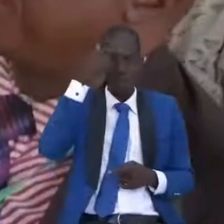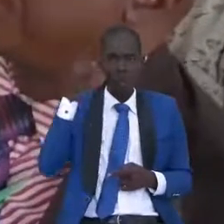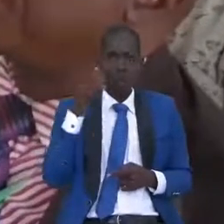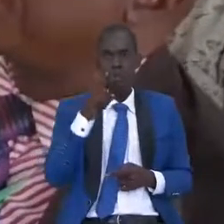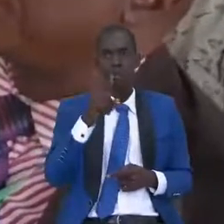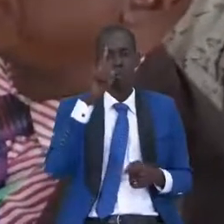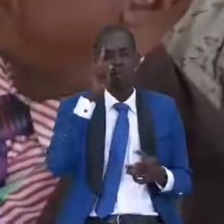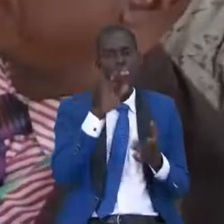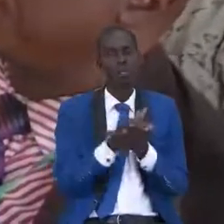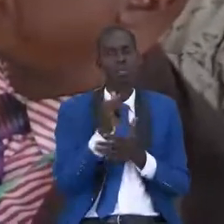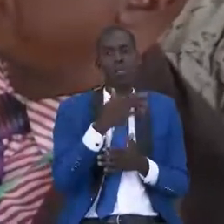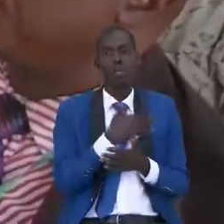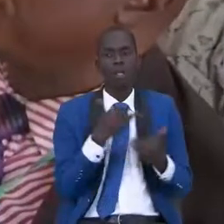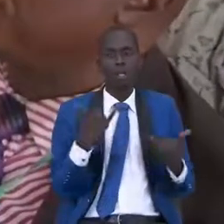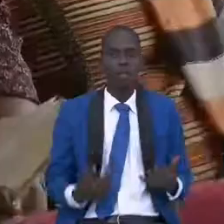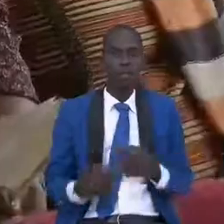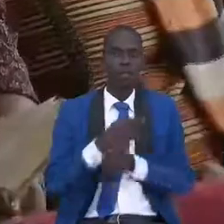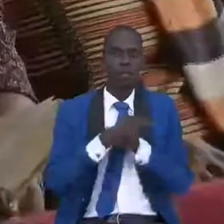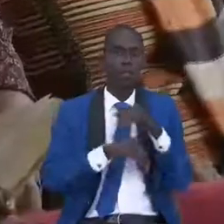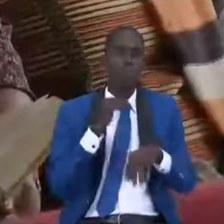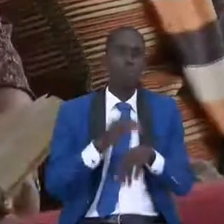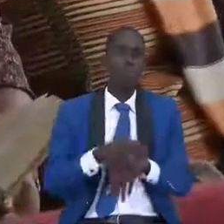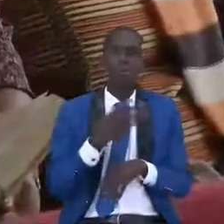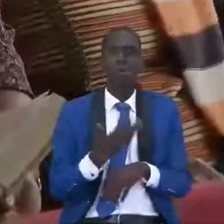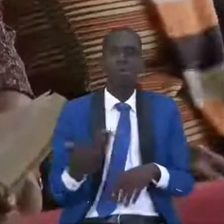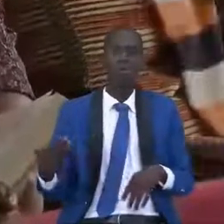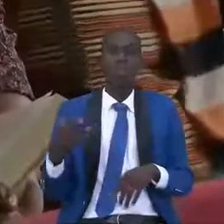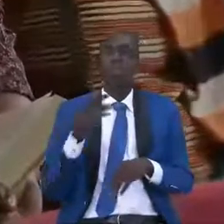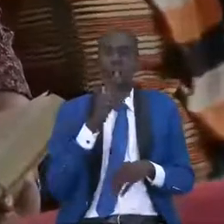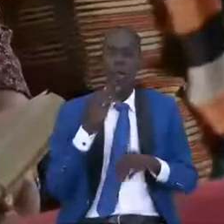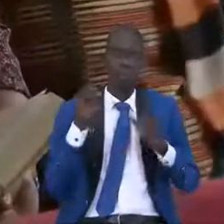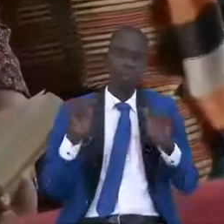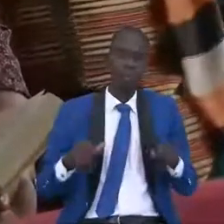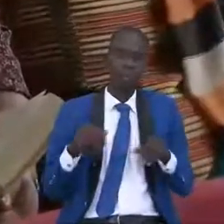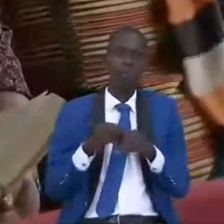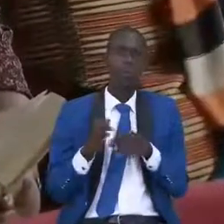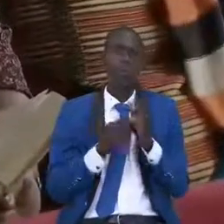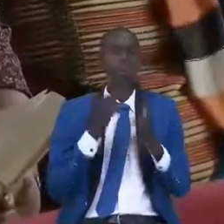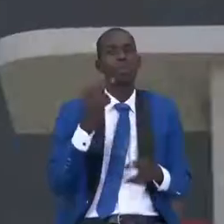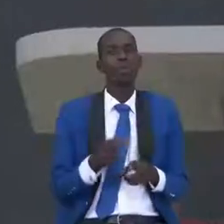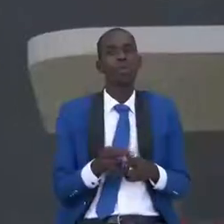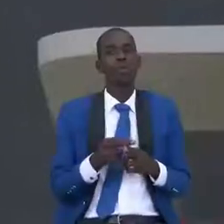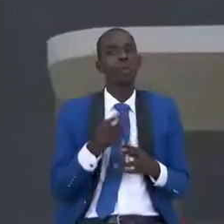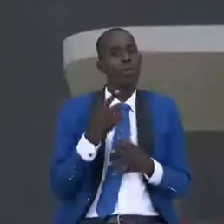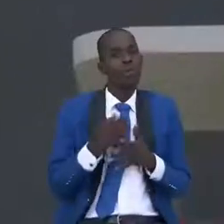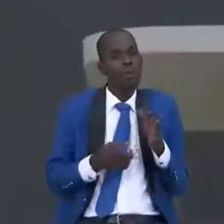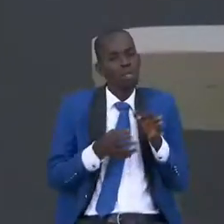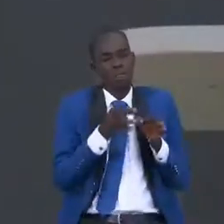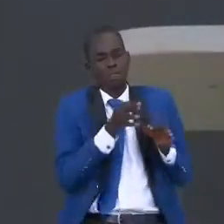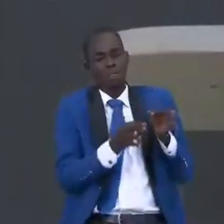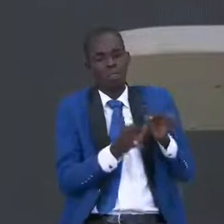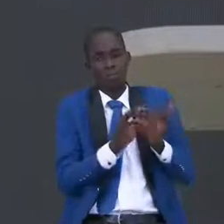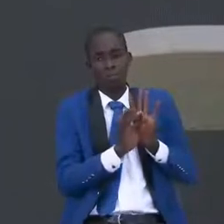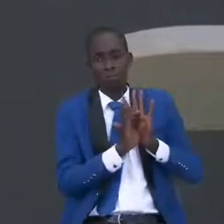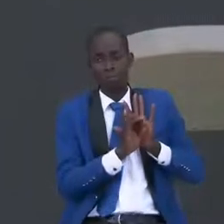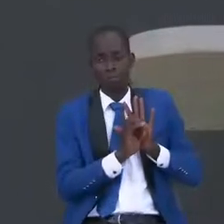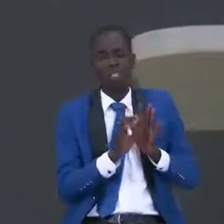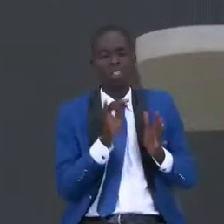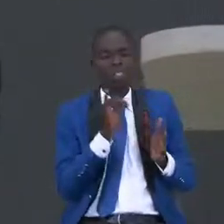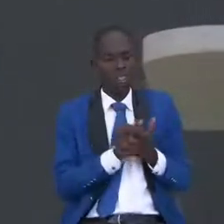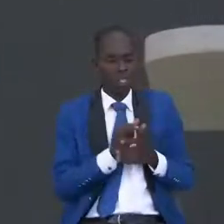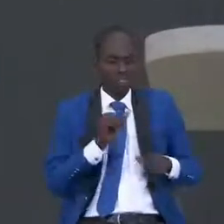d'aujourd'hui, toutes choses sont possibles. Et si cette incrédulité était déjà dedans, en